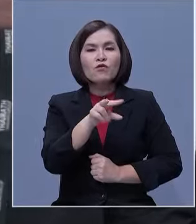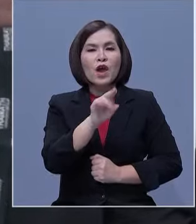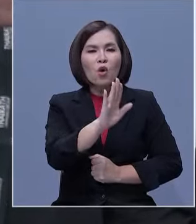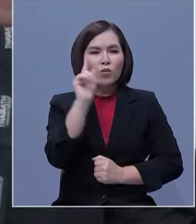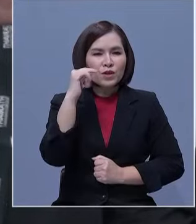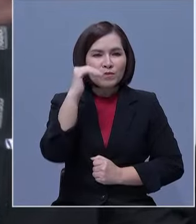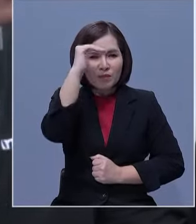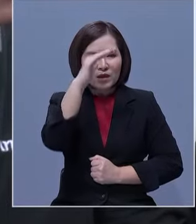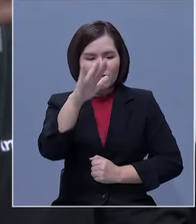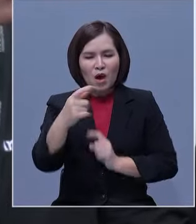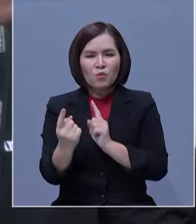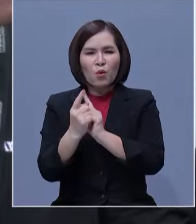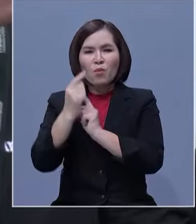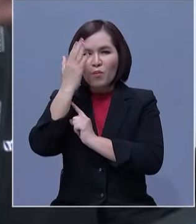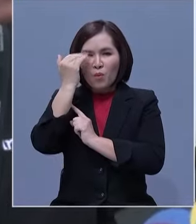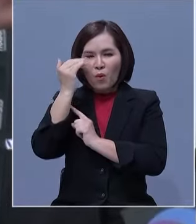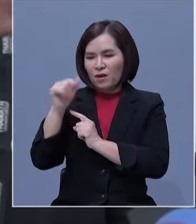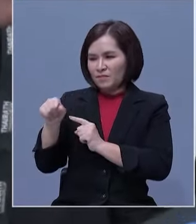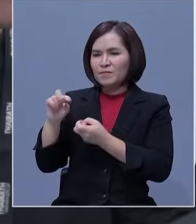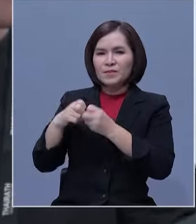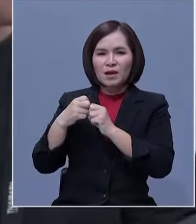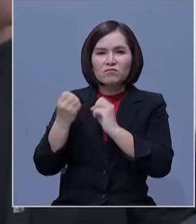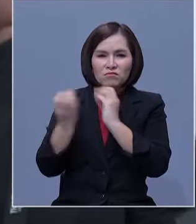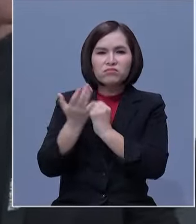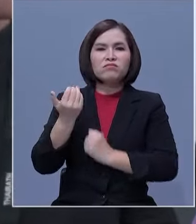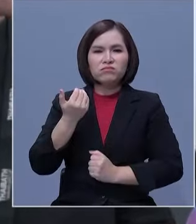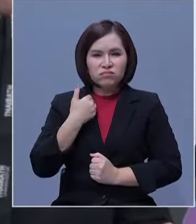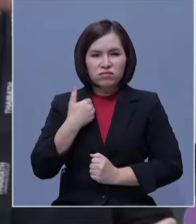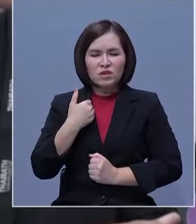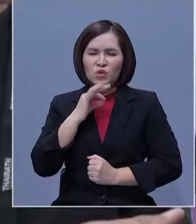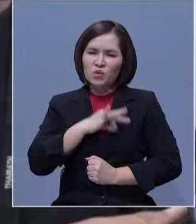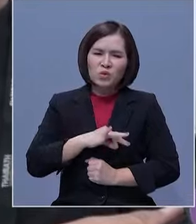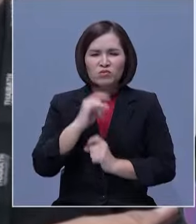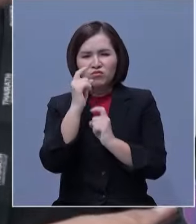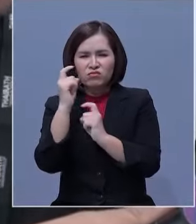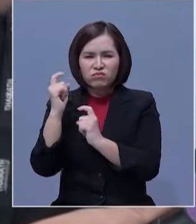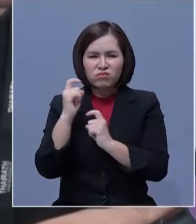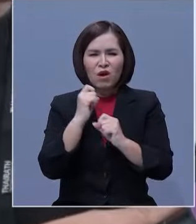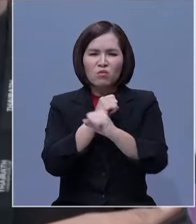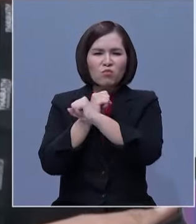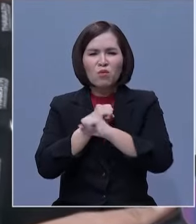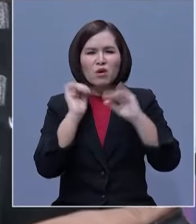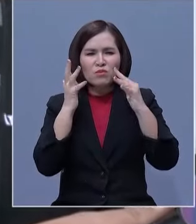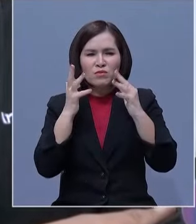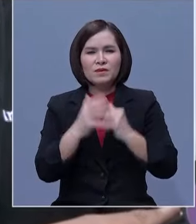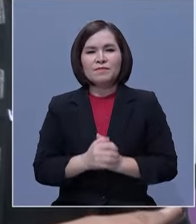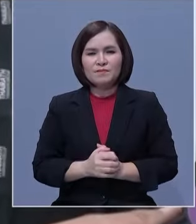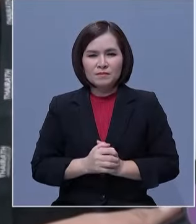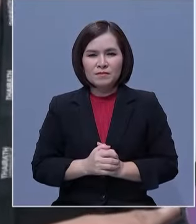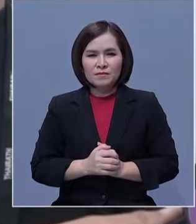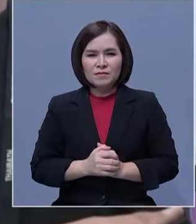บว่าเพื่อนเขามีเรื่องแล้วก็เขารู้สึกไม่ปลอดภัย ใช่เขาอยู่ด้วยกัน2ค